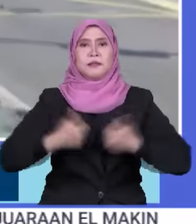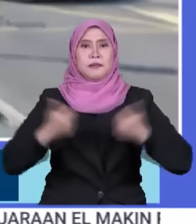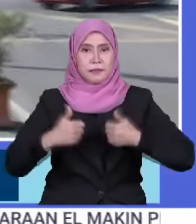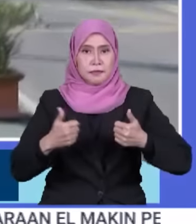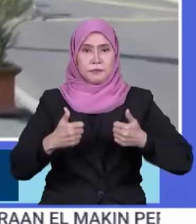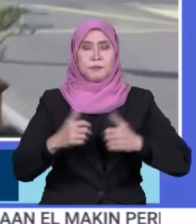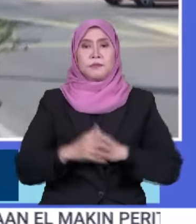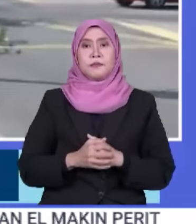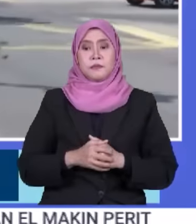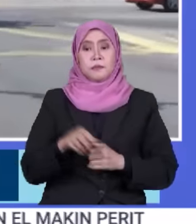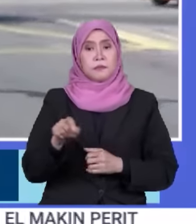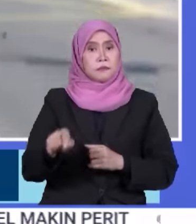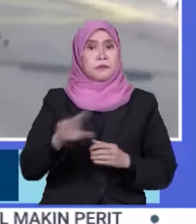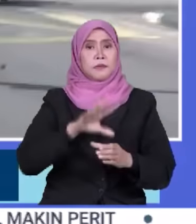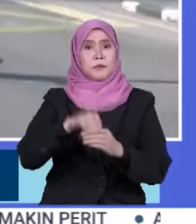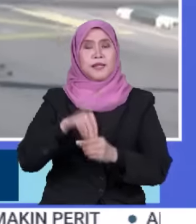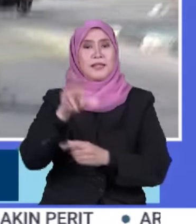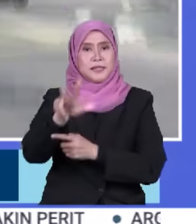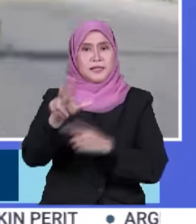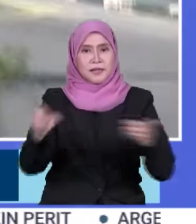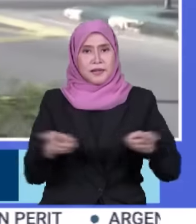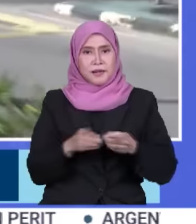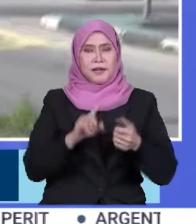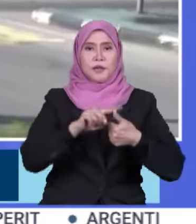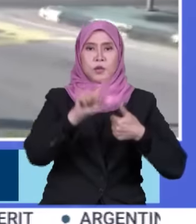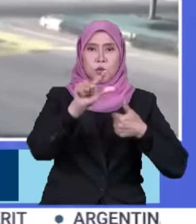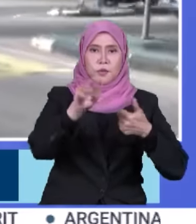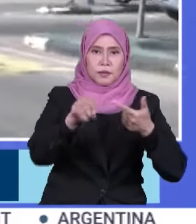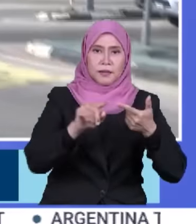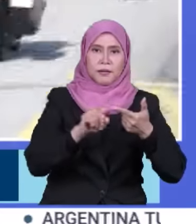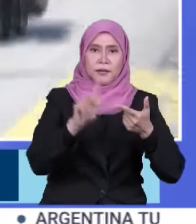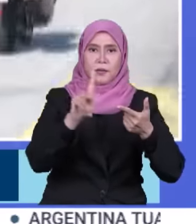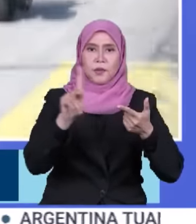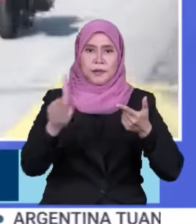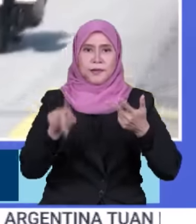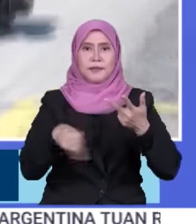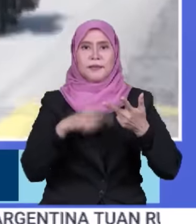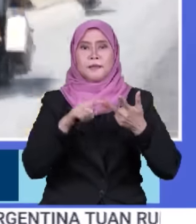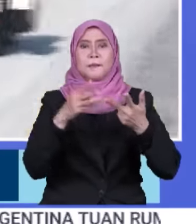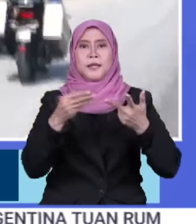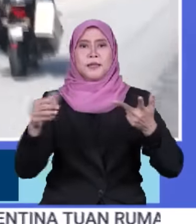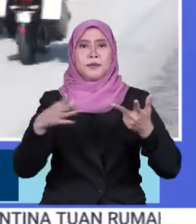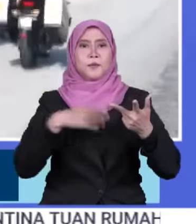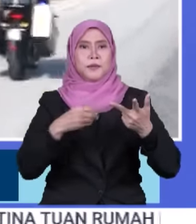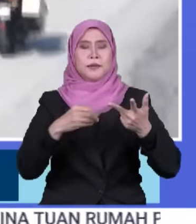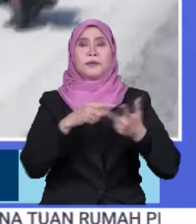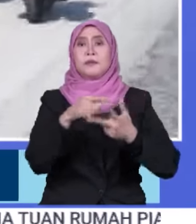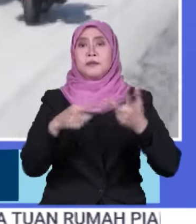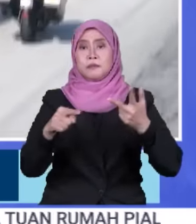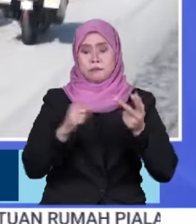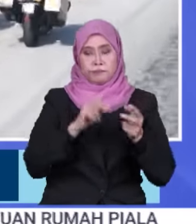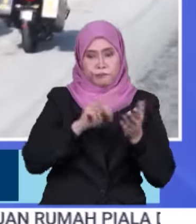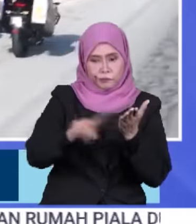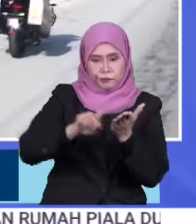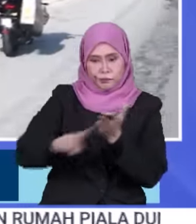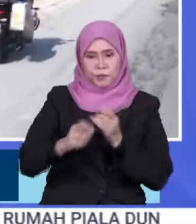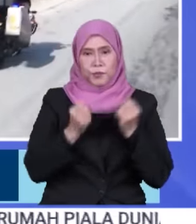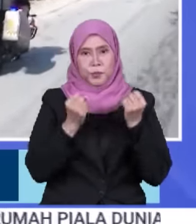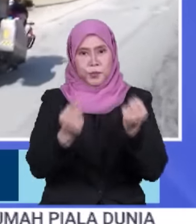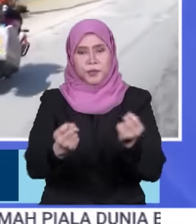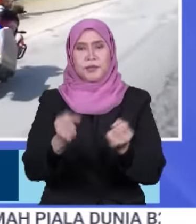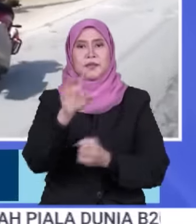Aidilfitri. Ia membabitkan 3 daerah iaitu Gua Musang, Kuala Krai dan Pasir Putih. Rondaan di lokasi berkenaan